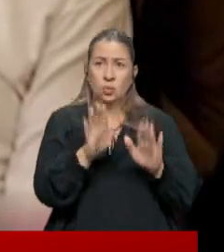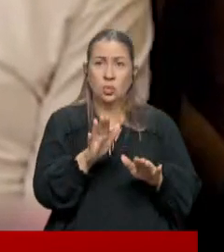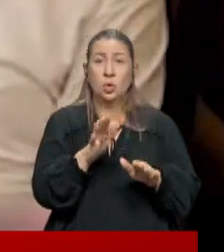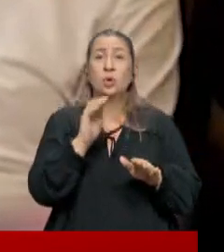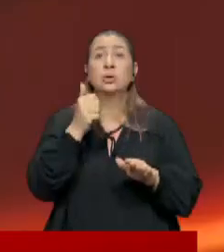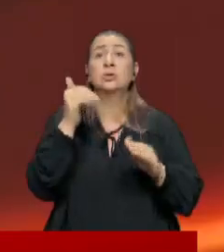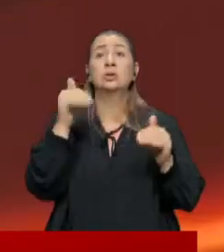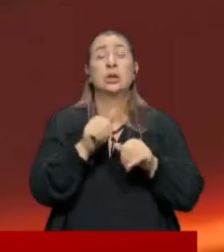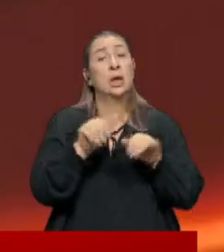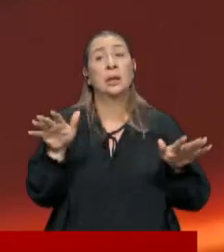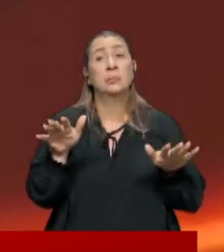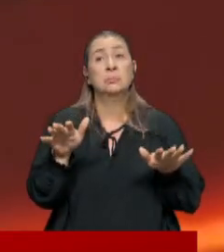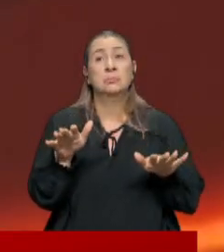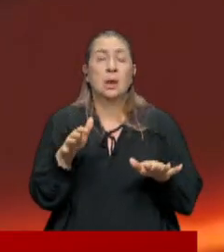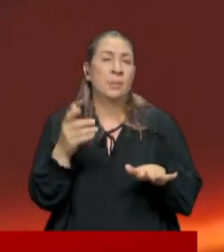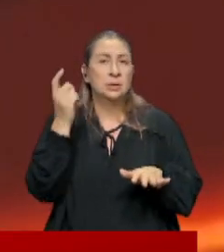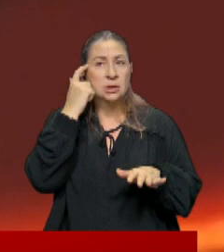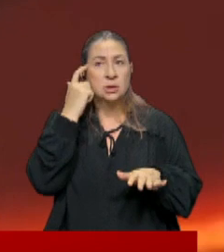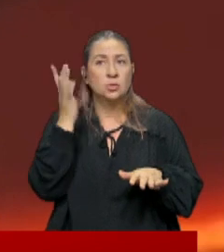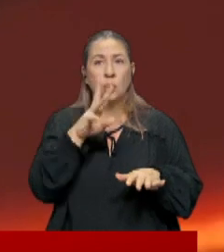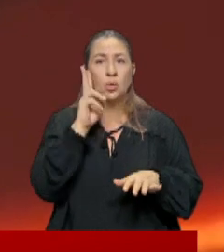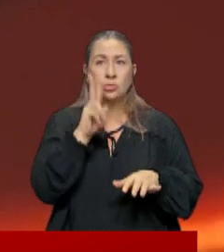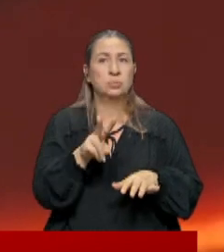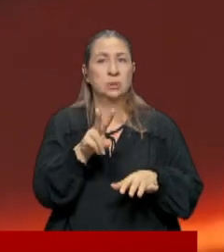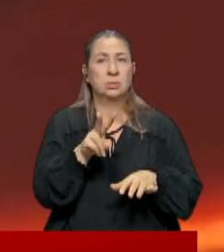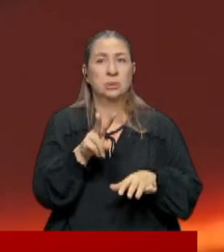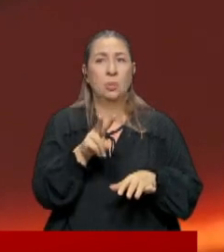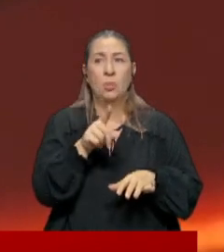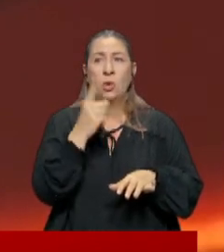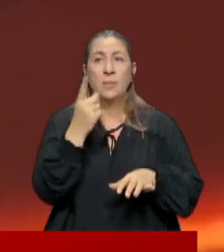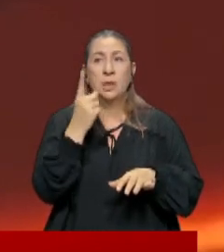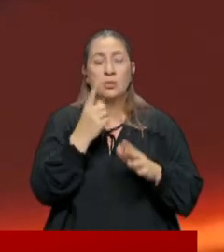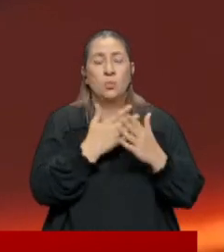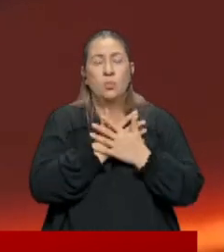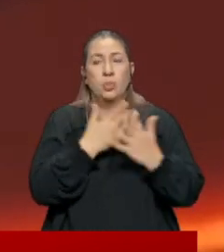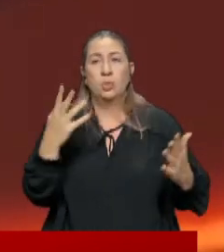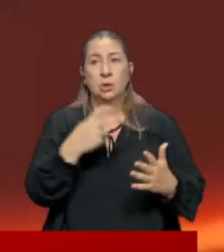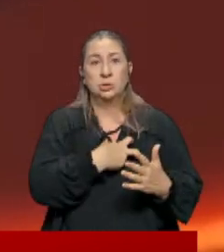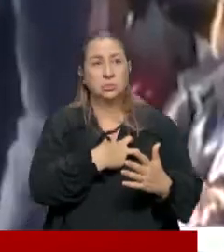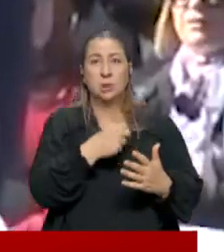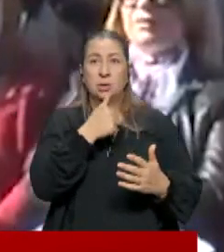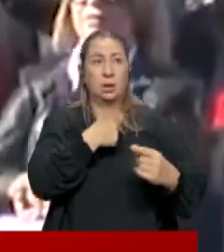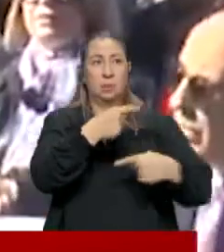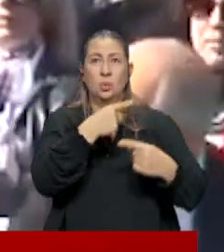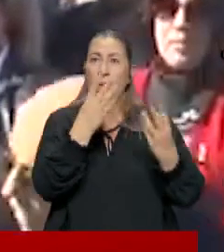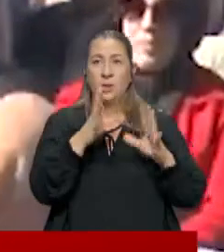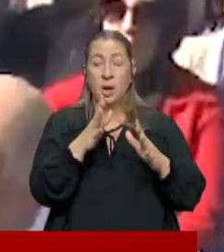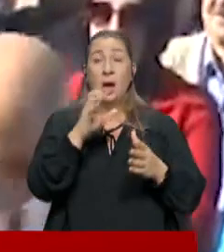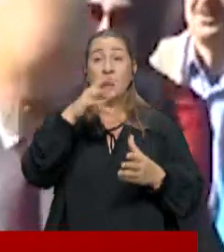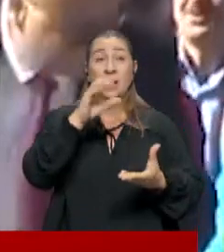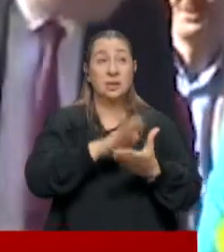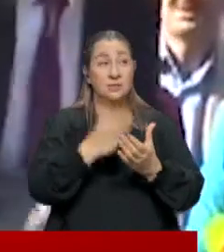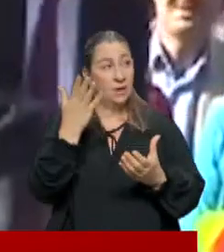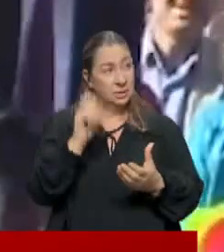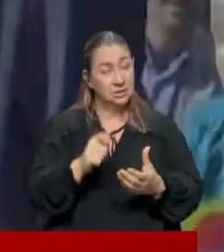gelince yayılırım. Ama tanıdıktan sonra gördüm ki böyle bir ilahi aşk iki erkek arasında da olabiliyor. AK Parti'den istifa eden